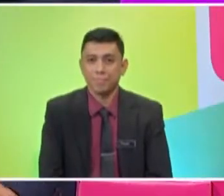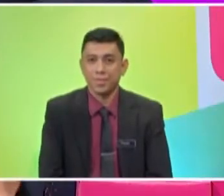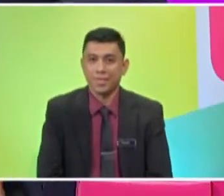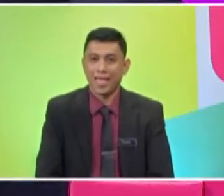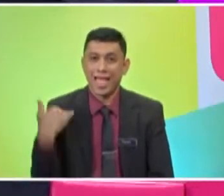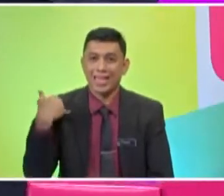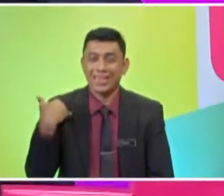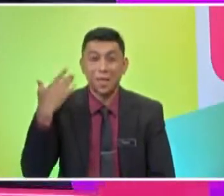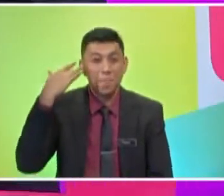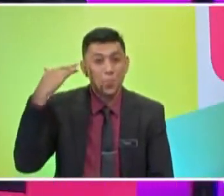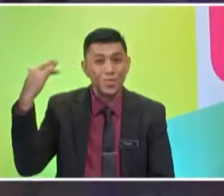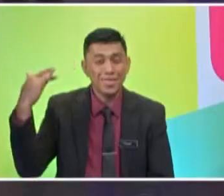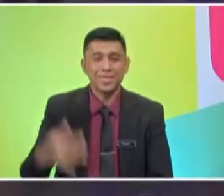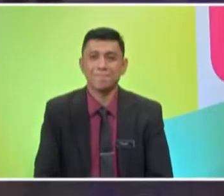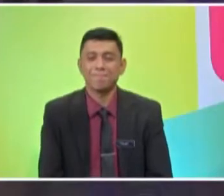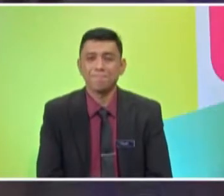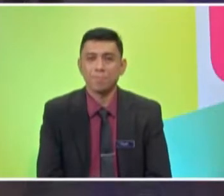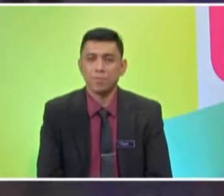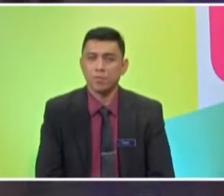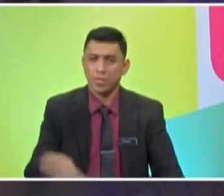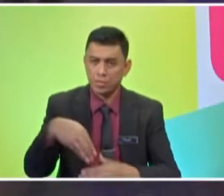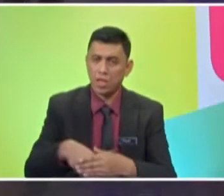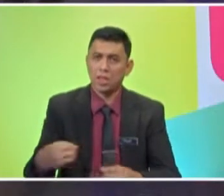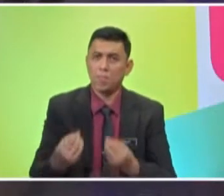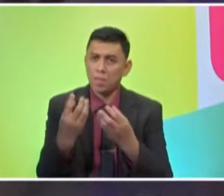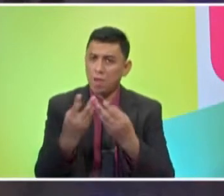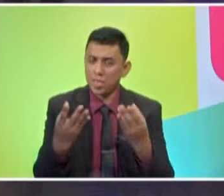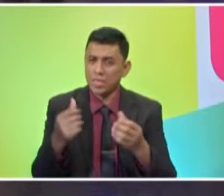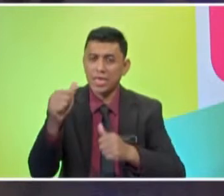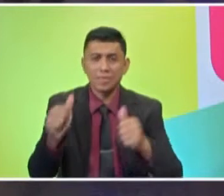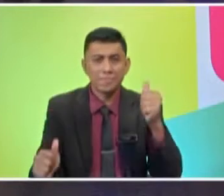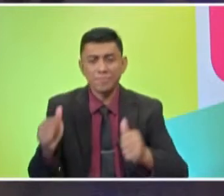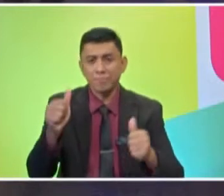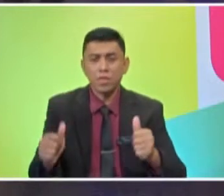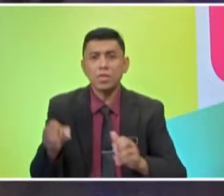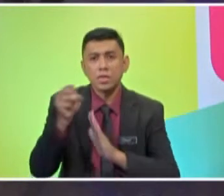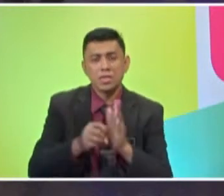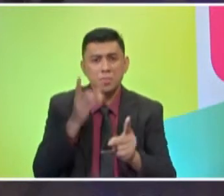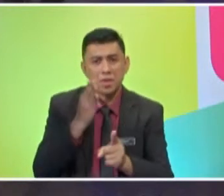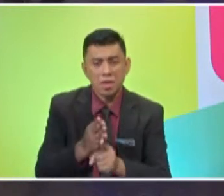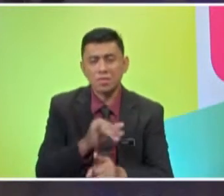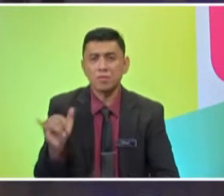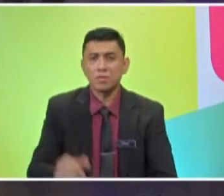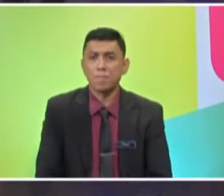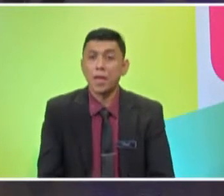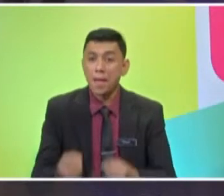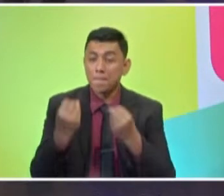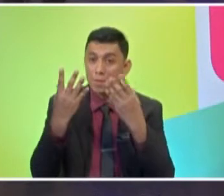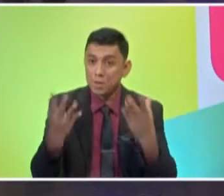Kucu-kucu. Okey, Fizi. Baik, cikgu. Ya, cikgu. Dalam banyak-banyak kenderaan di darat ni, Fizi, sebenarnya kita boleh kategorikan